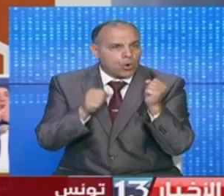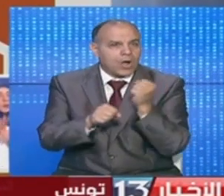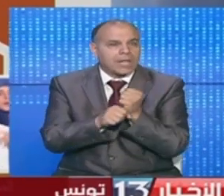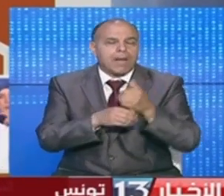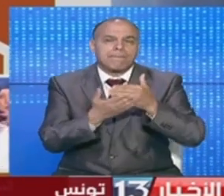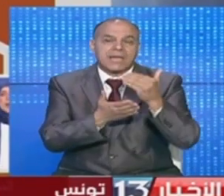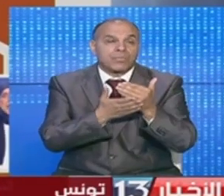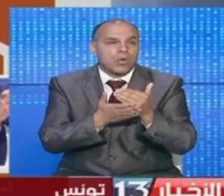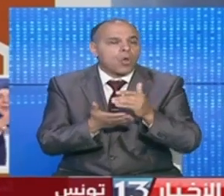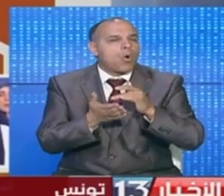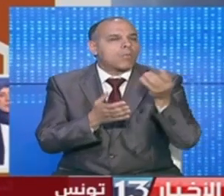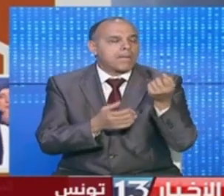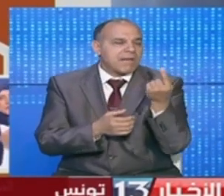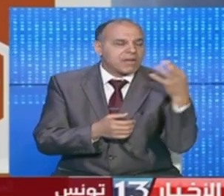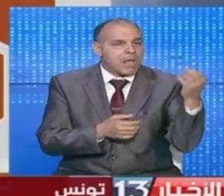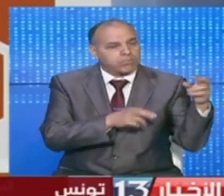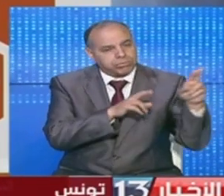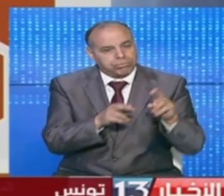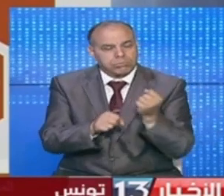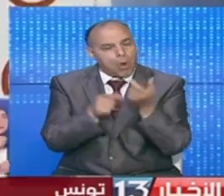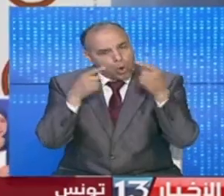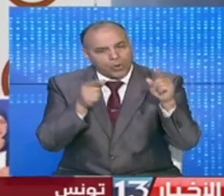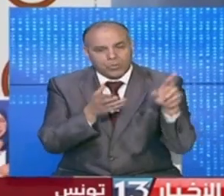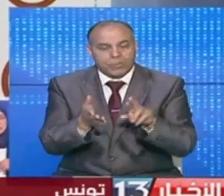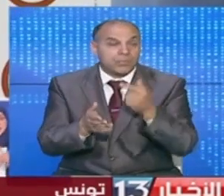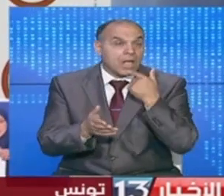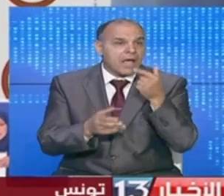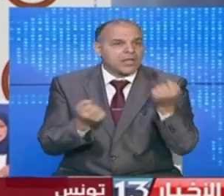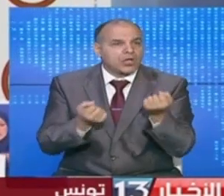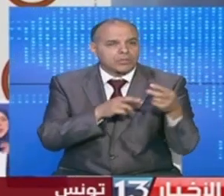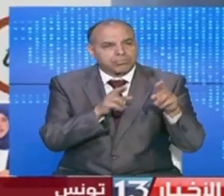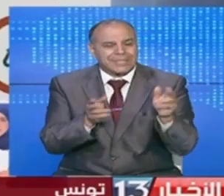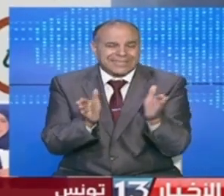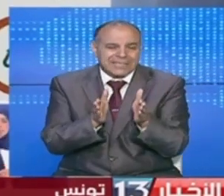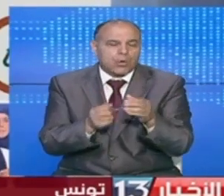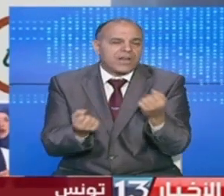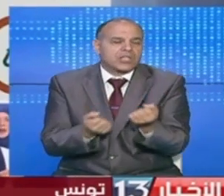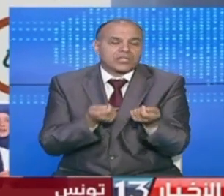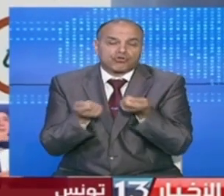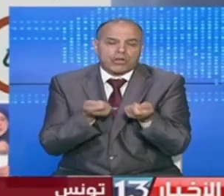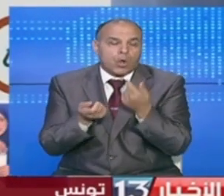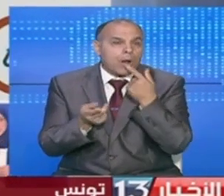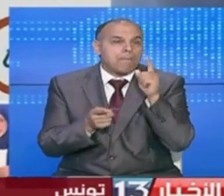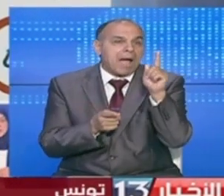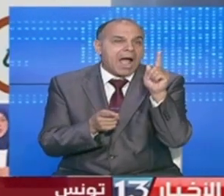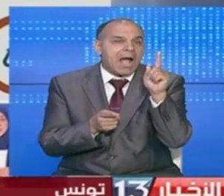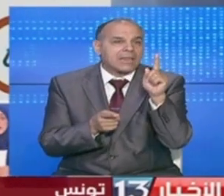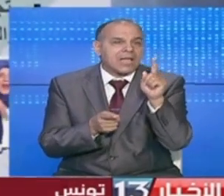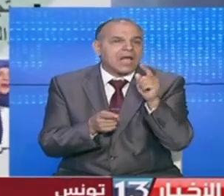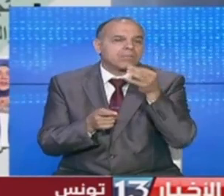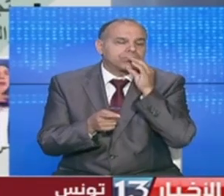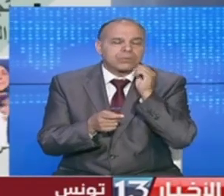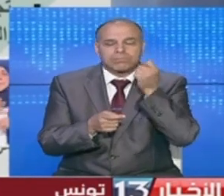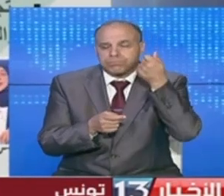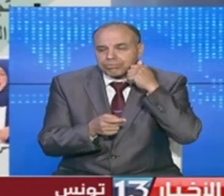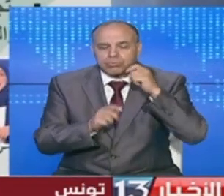البناء، وبنسبة 100% للمهن الحرة، كما يعود نشاط المهن الصغرى والأنشطة التجارية ما عدا الحلاقة والتجميل